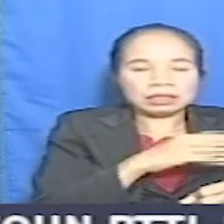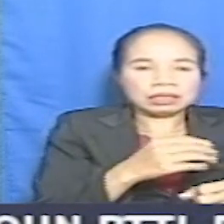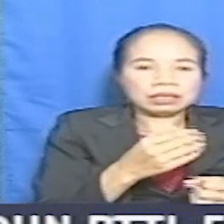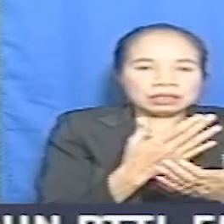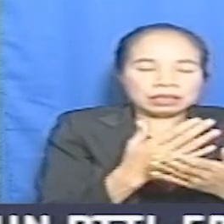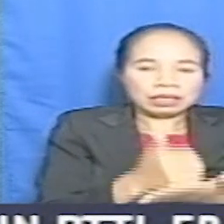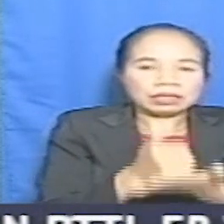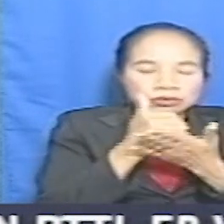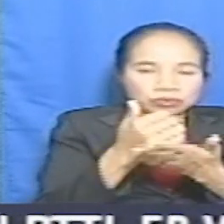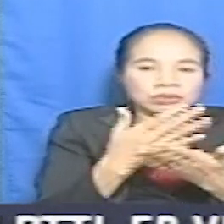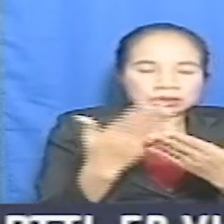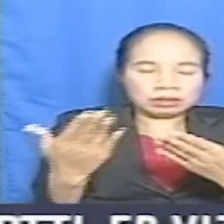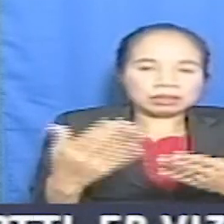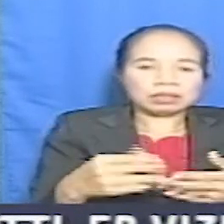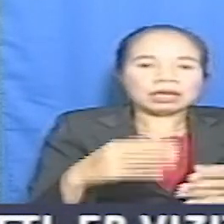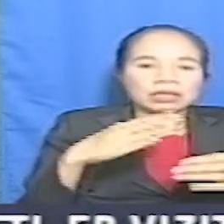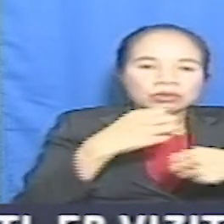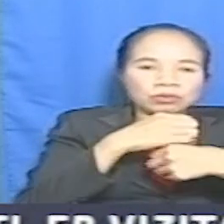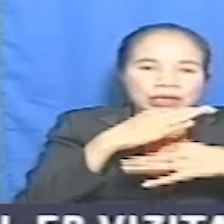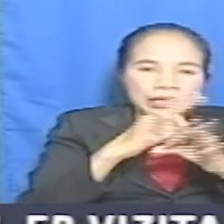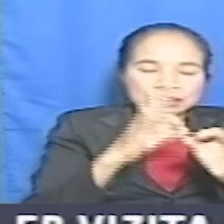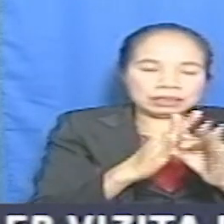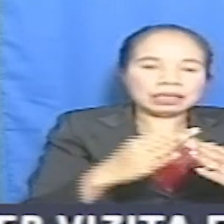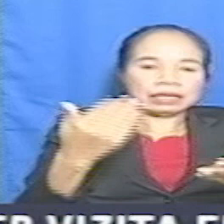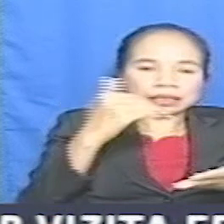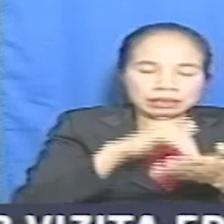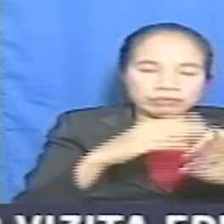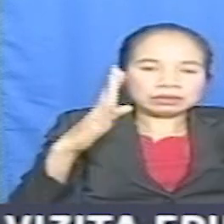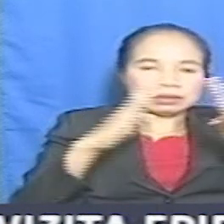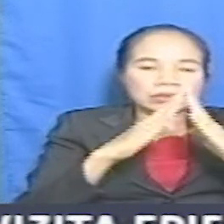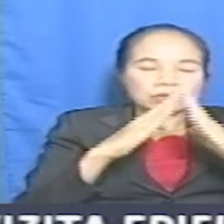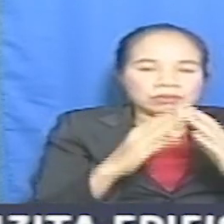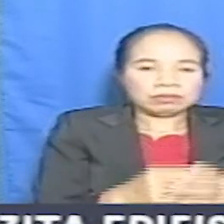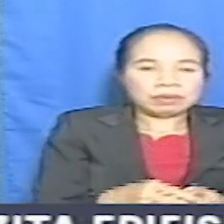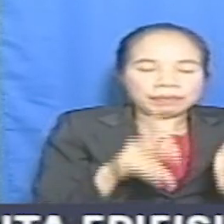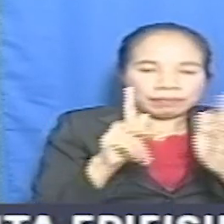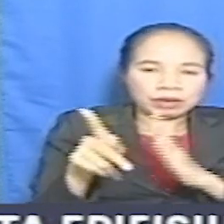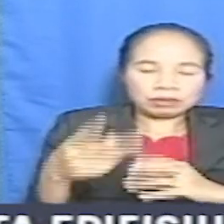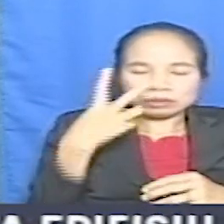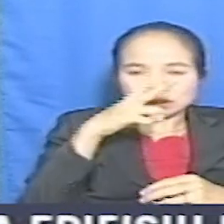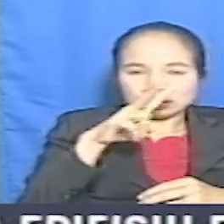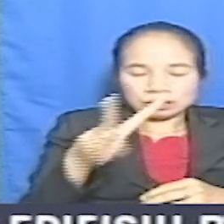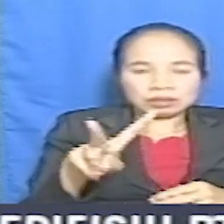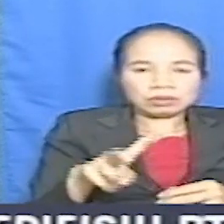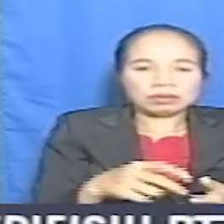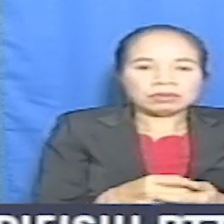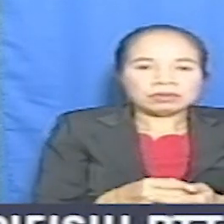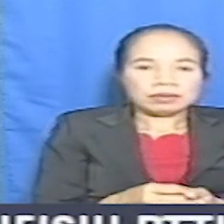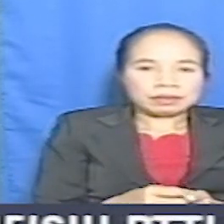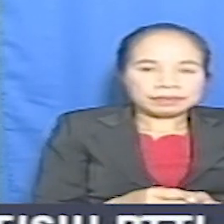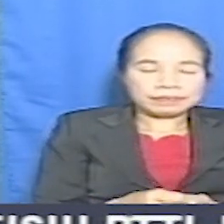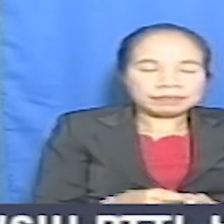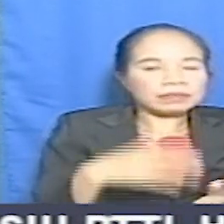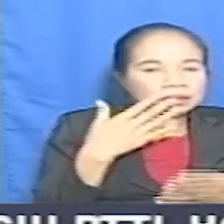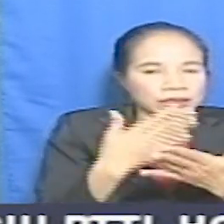husi governo atu hari hika sira nia uma. Sim, plano atu fira fali sira hari to kondisau iklima ne kuandu